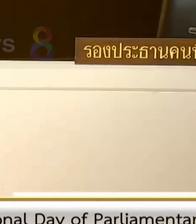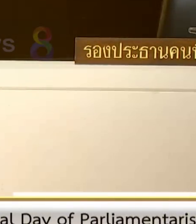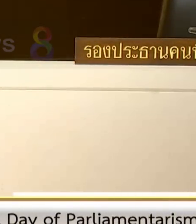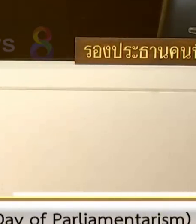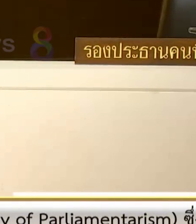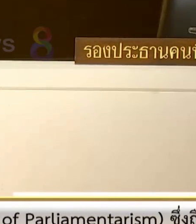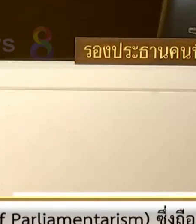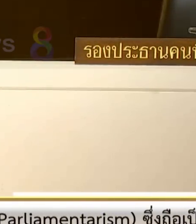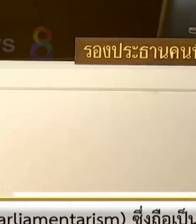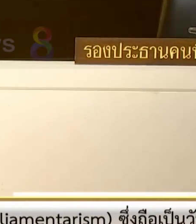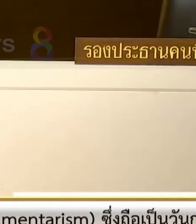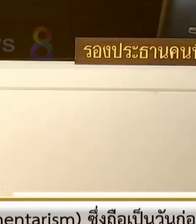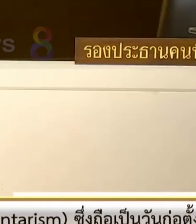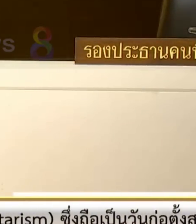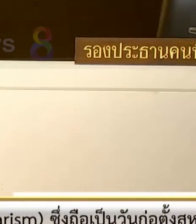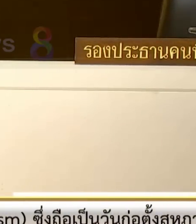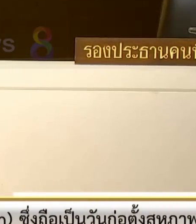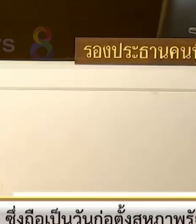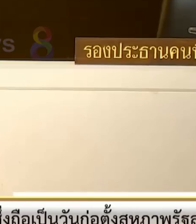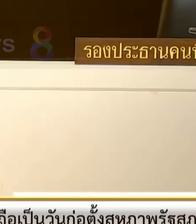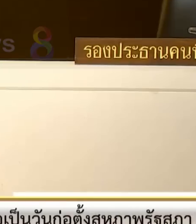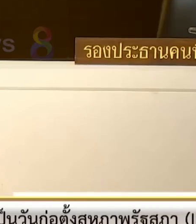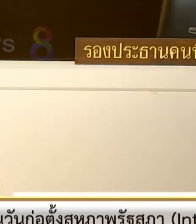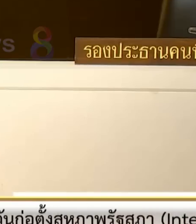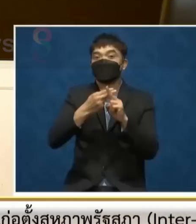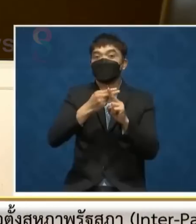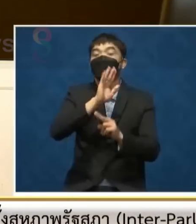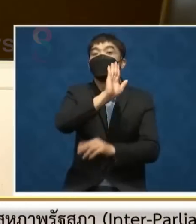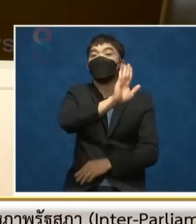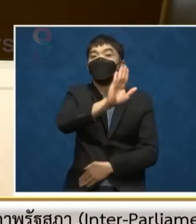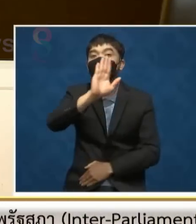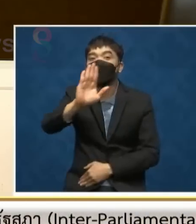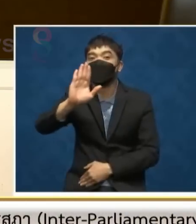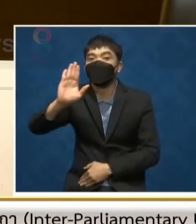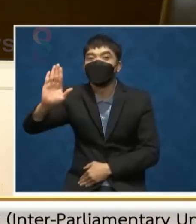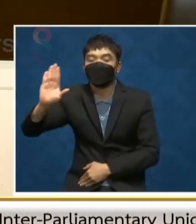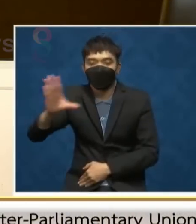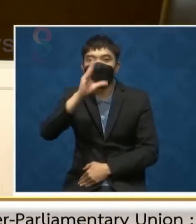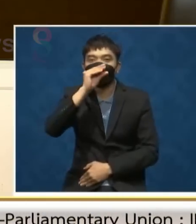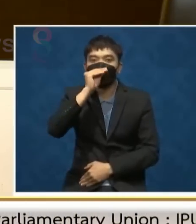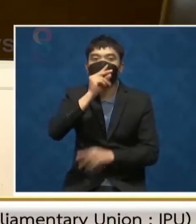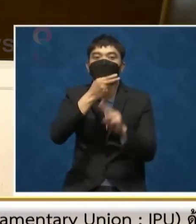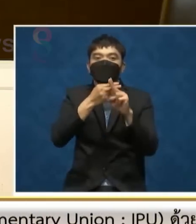ตอนต้นนั้นได้กรุณาขานชื่อตัวเองนะครับตอนต้นนะครับ